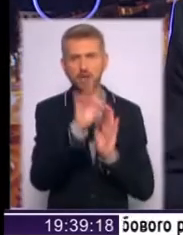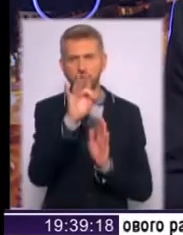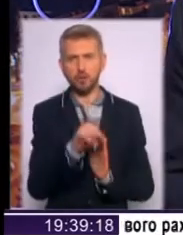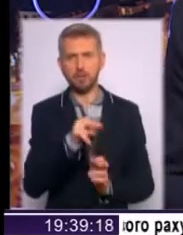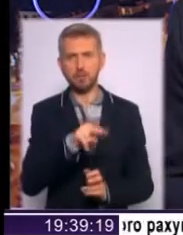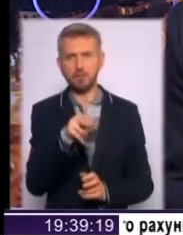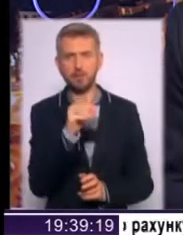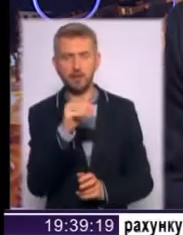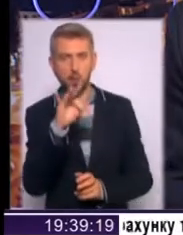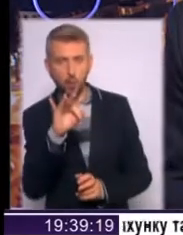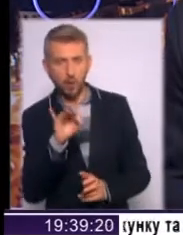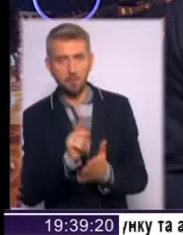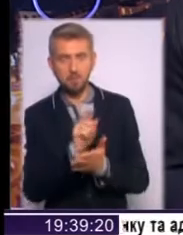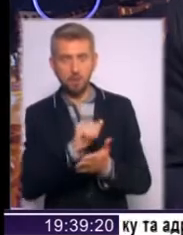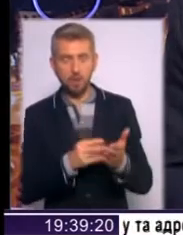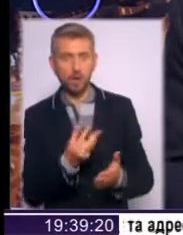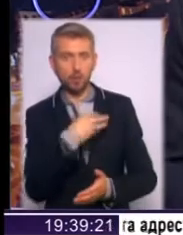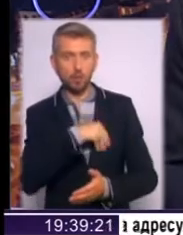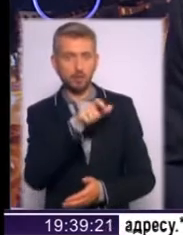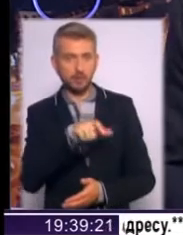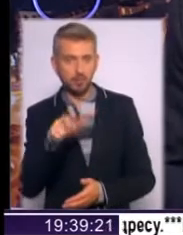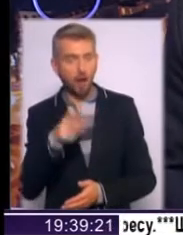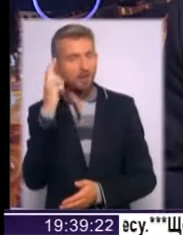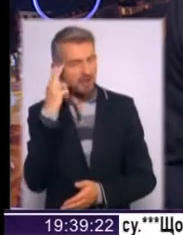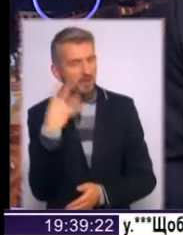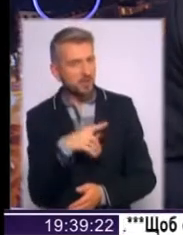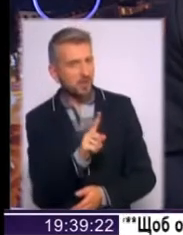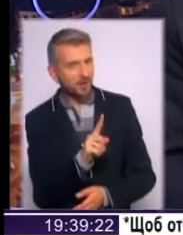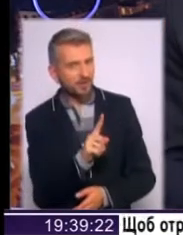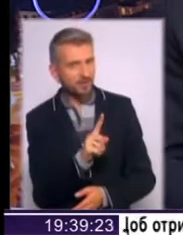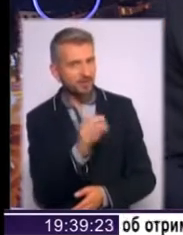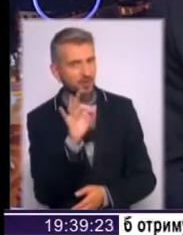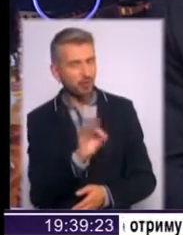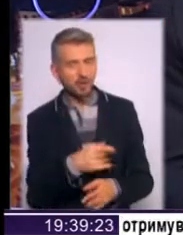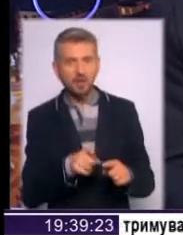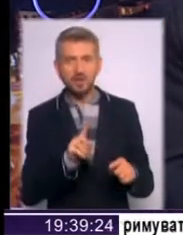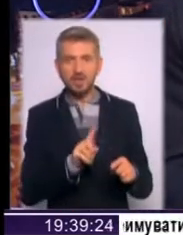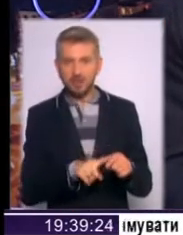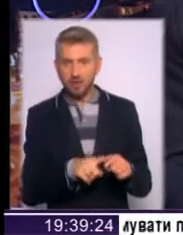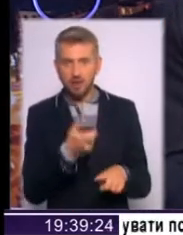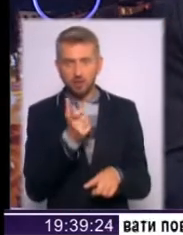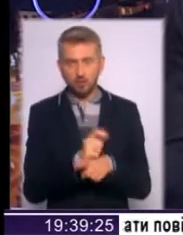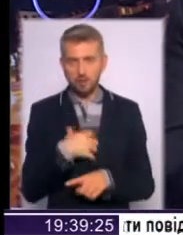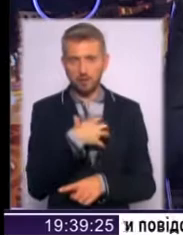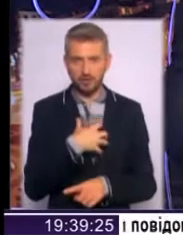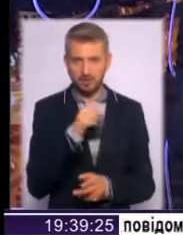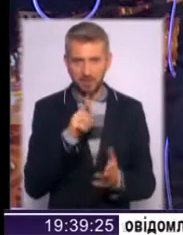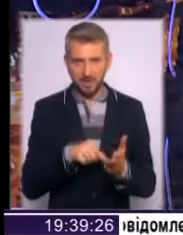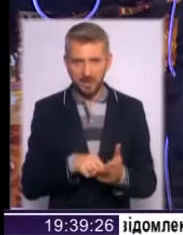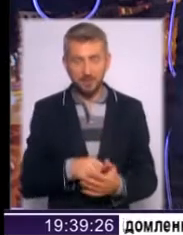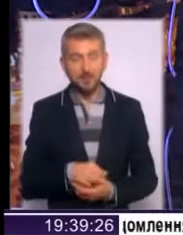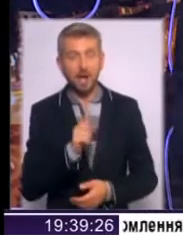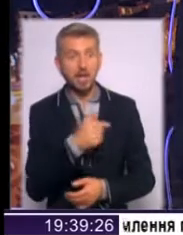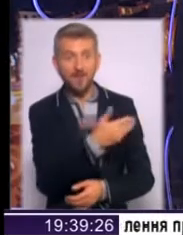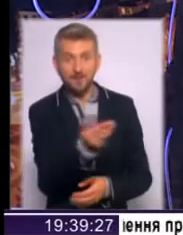ПДФО, податку на доходи фізичних осіб, коли у Києві 40%. Це дуже важливий момент. Це так. Але